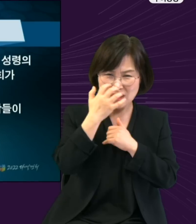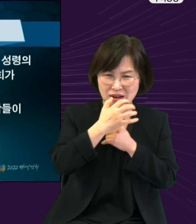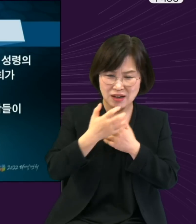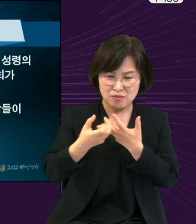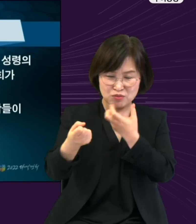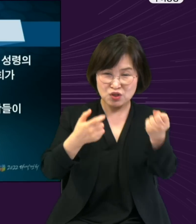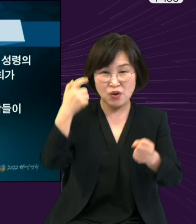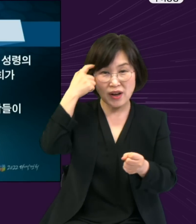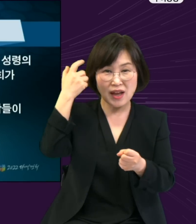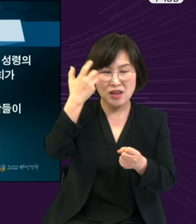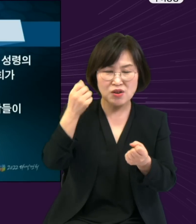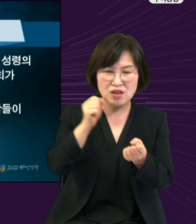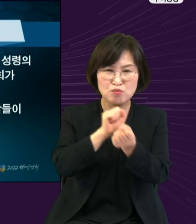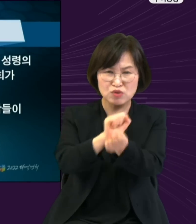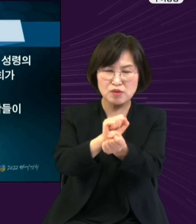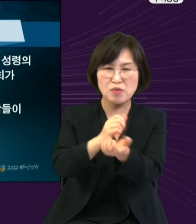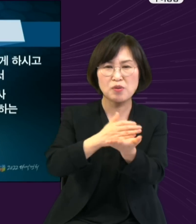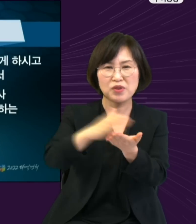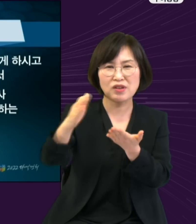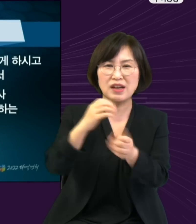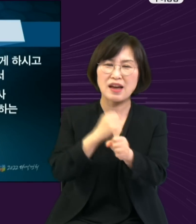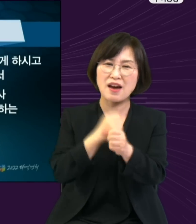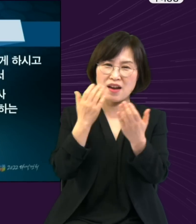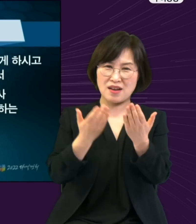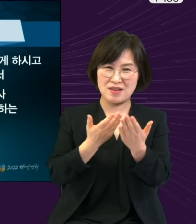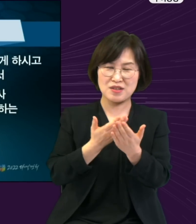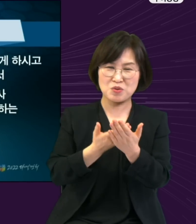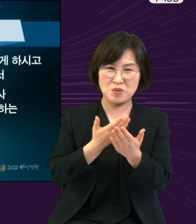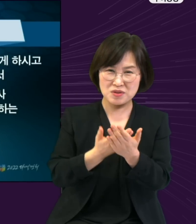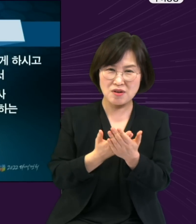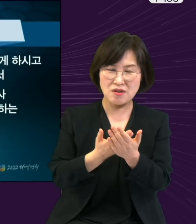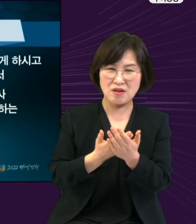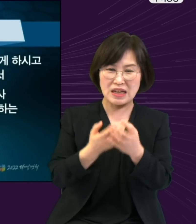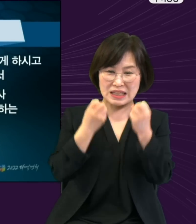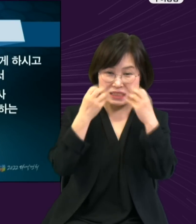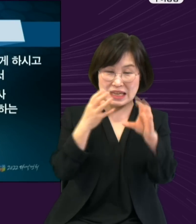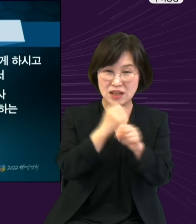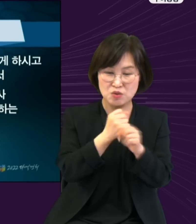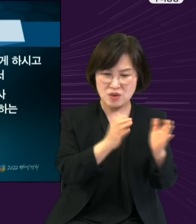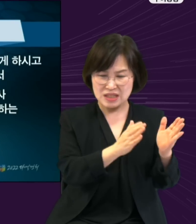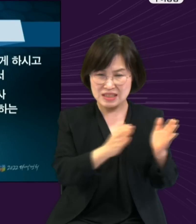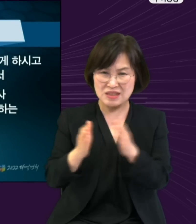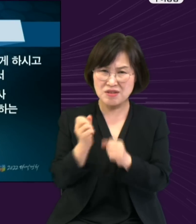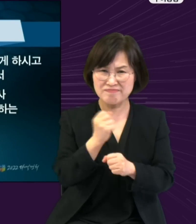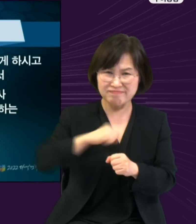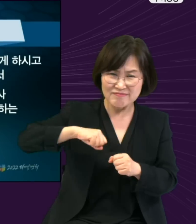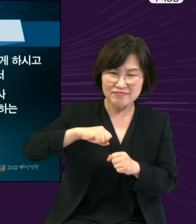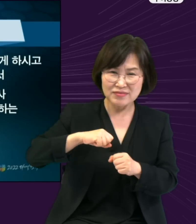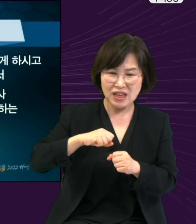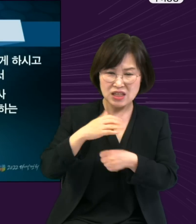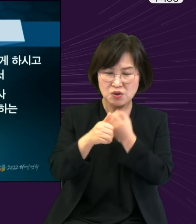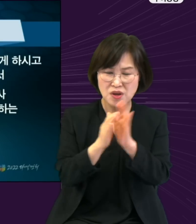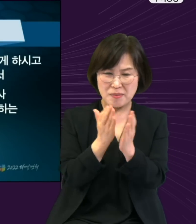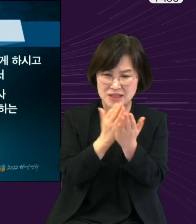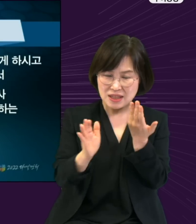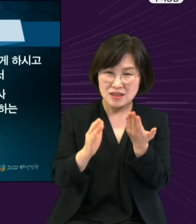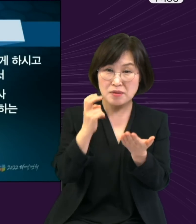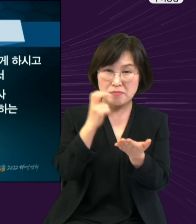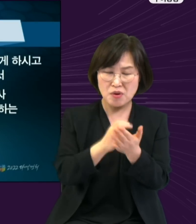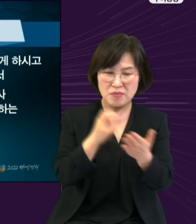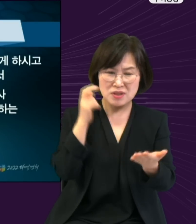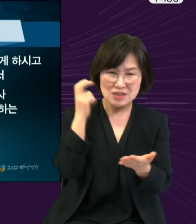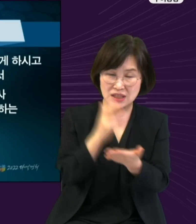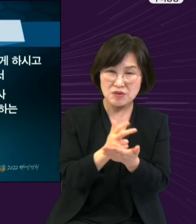영이 묶임을 받고 떠나가게 하소서. 창조의 질서를 부정하는 비성경적 법률이 제정되지